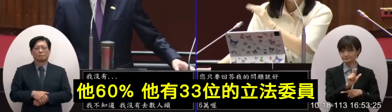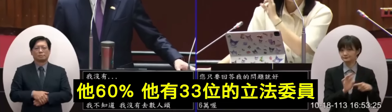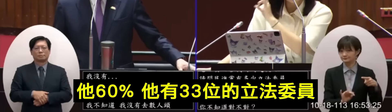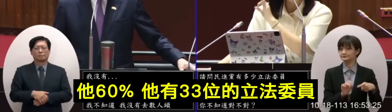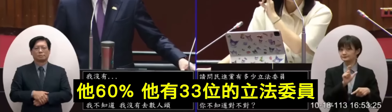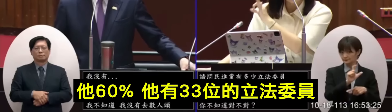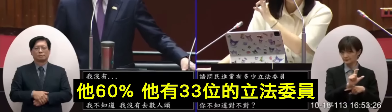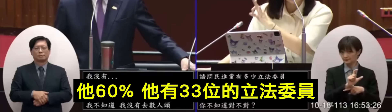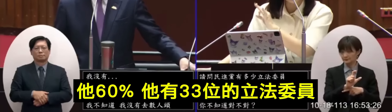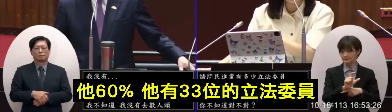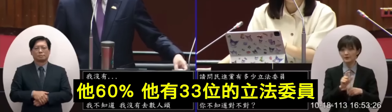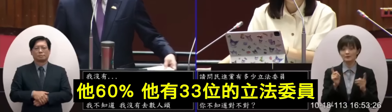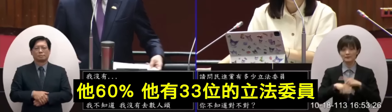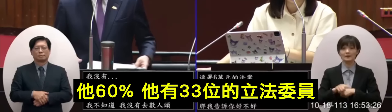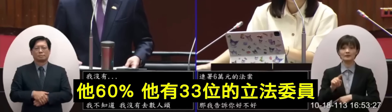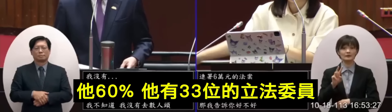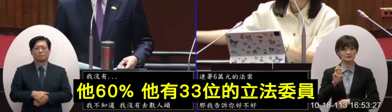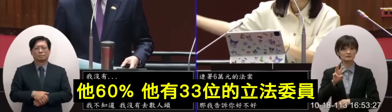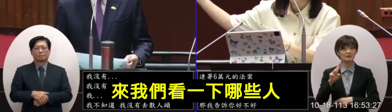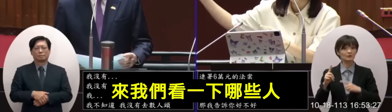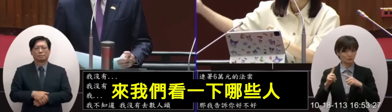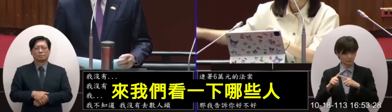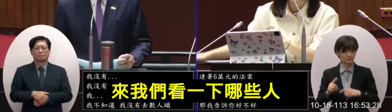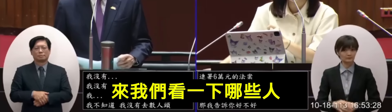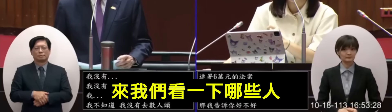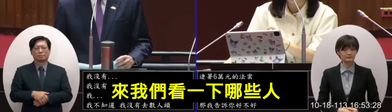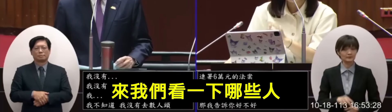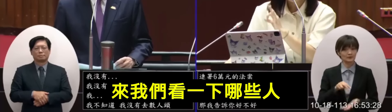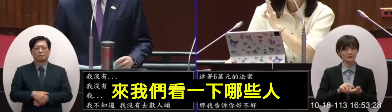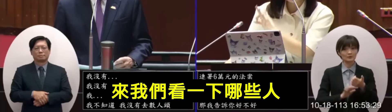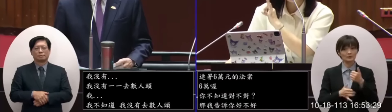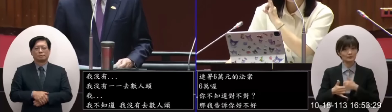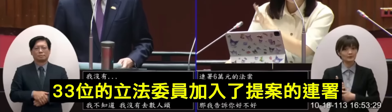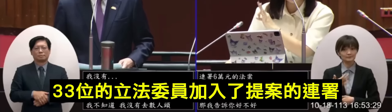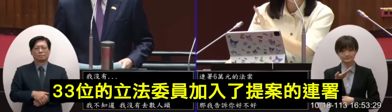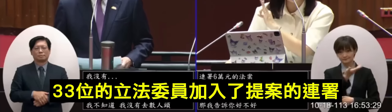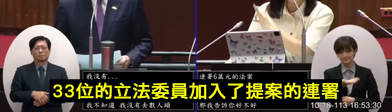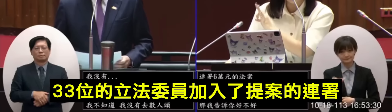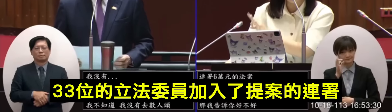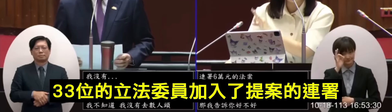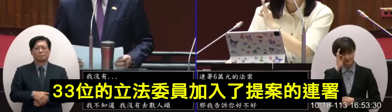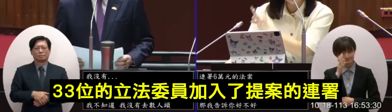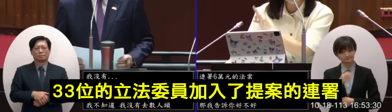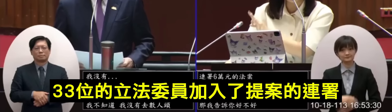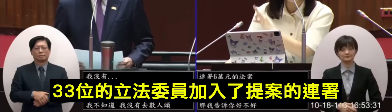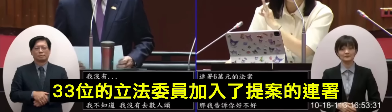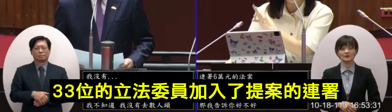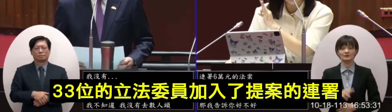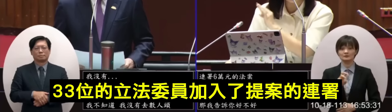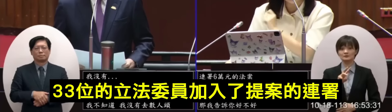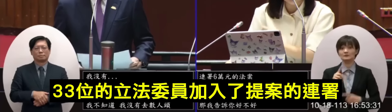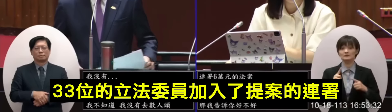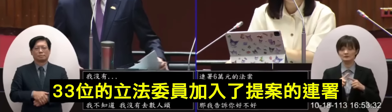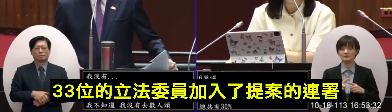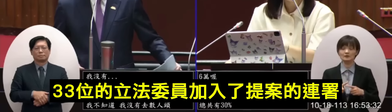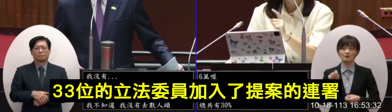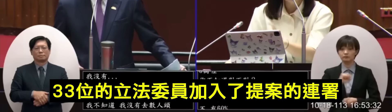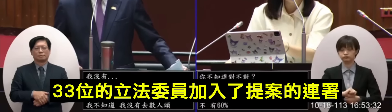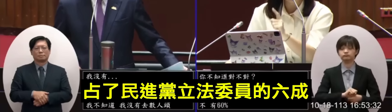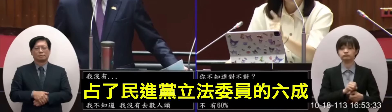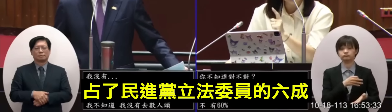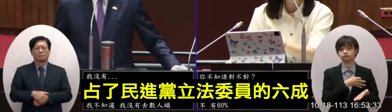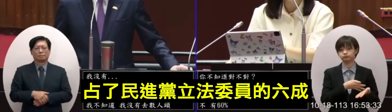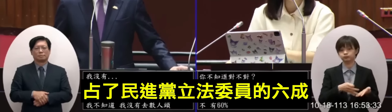60%，有33位的立法委员。来，我们看一下哪些人哦。33位的立法委员加入了提案的联